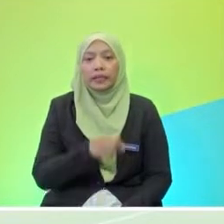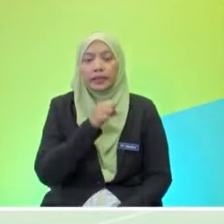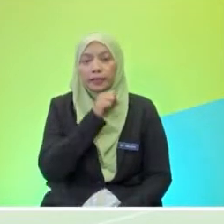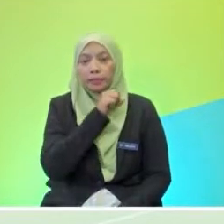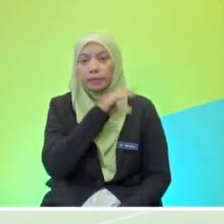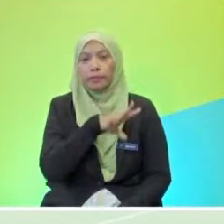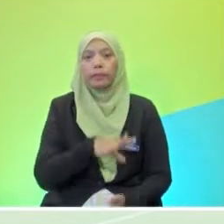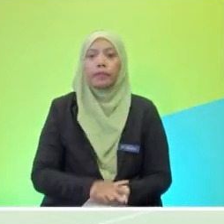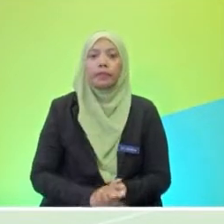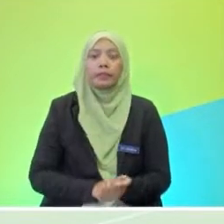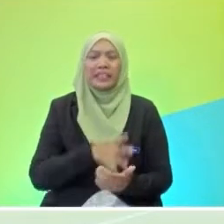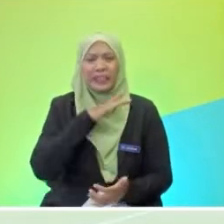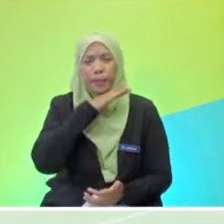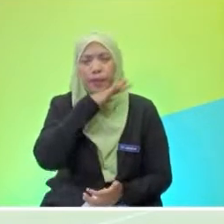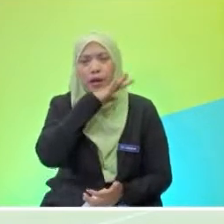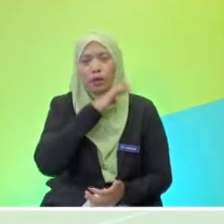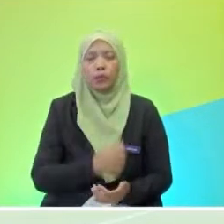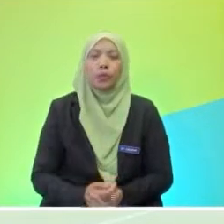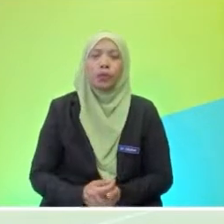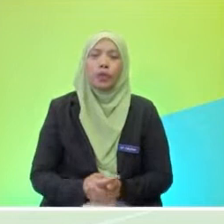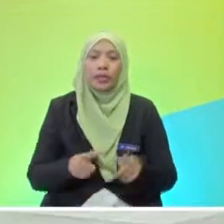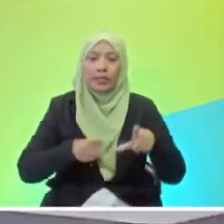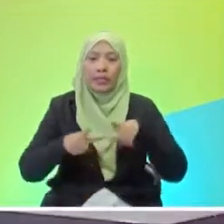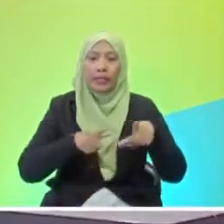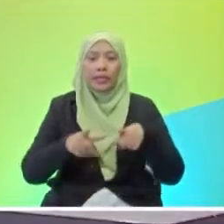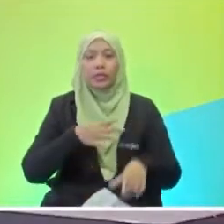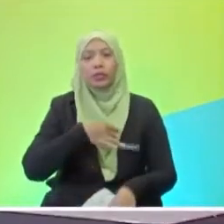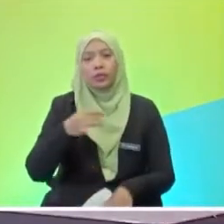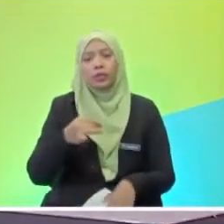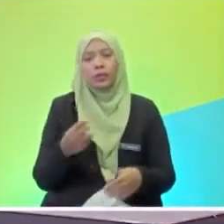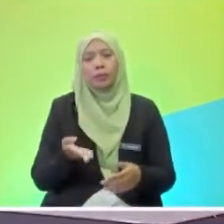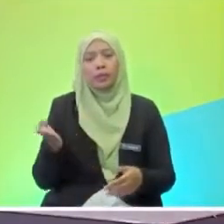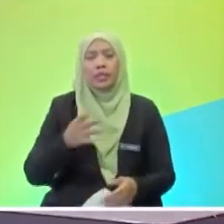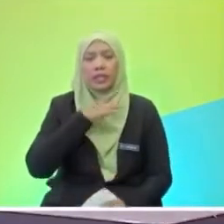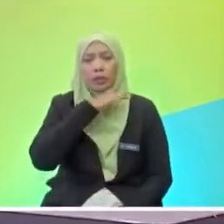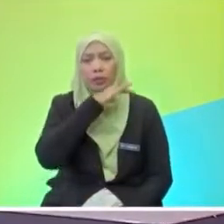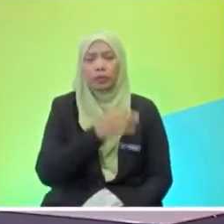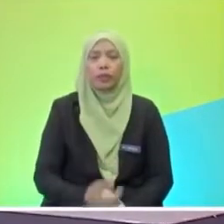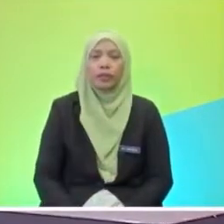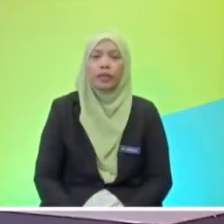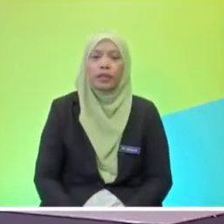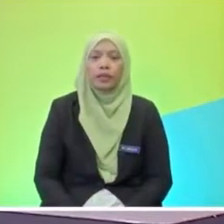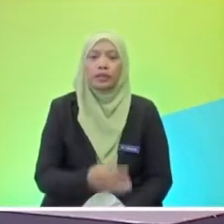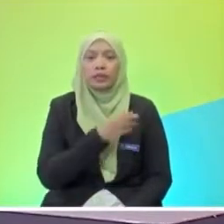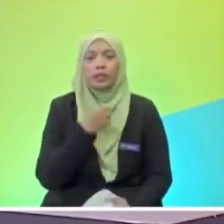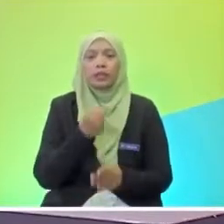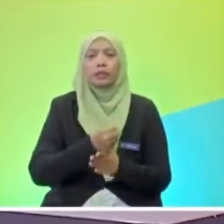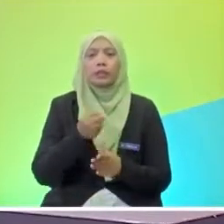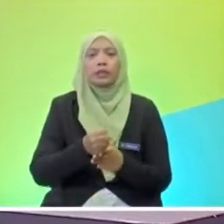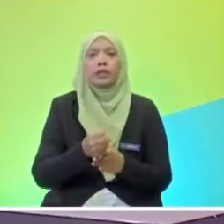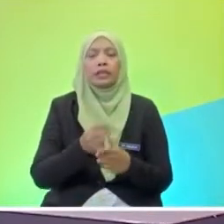tikus ah mereka ini suka lah benda-benda ya foto kemudian awak kenapa kenapa